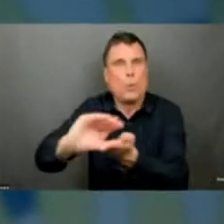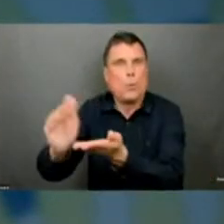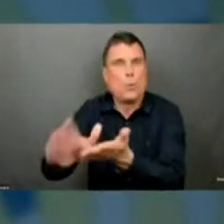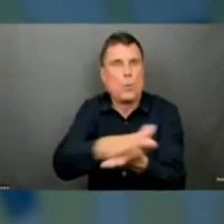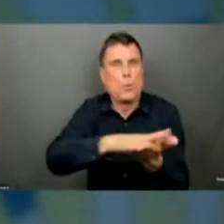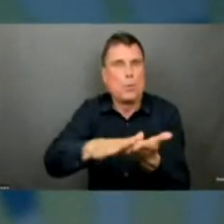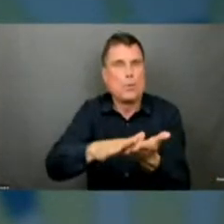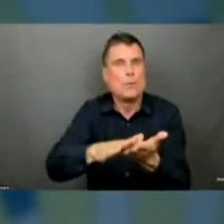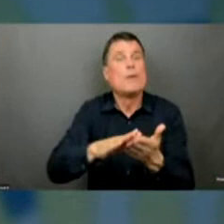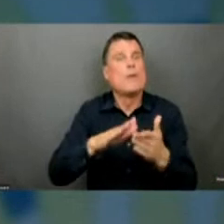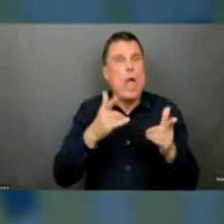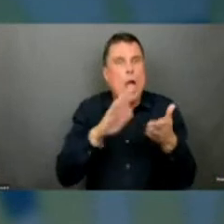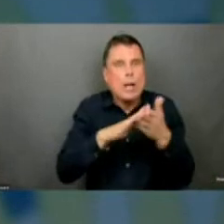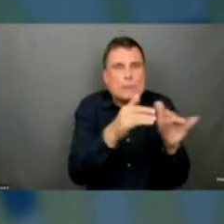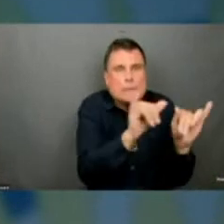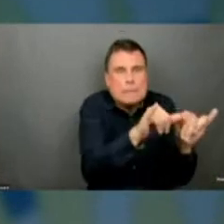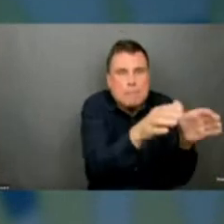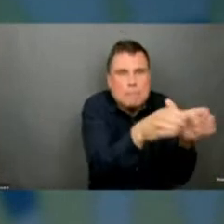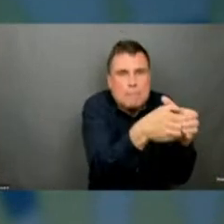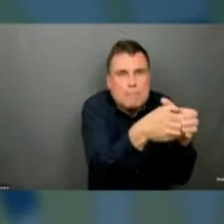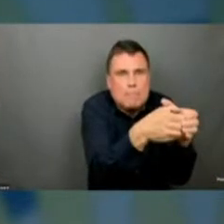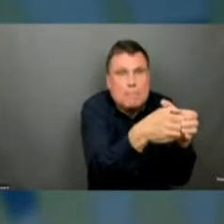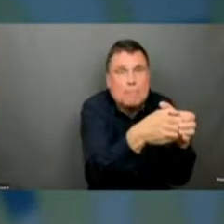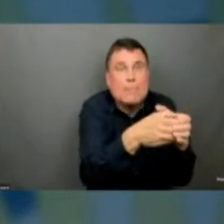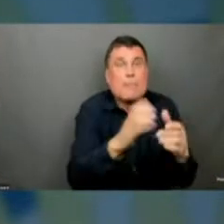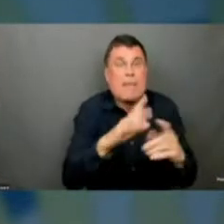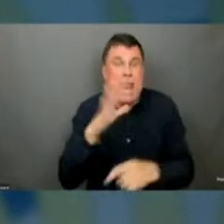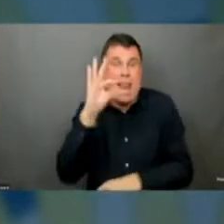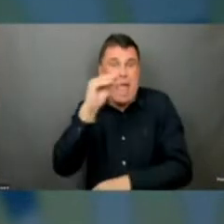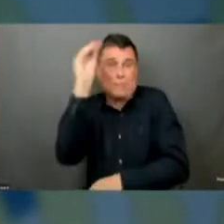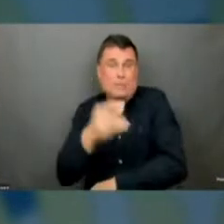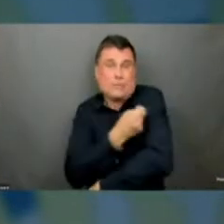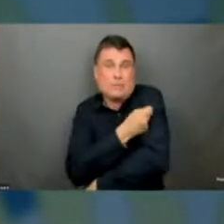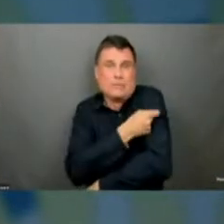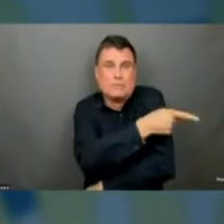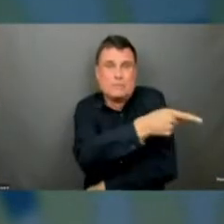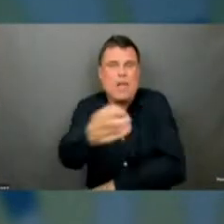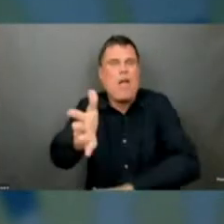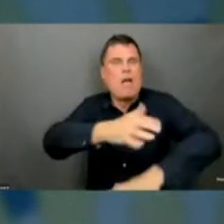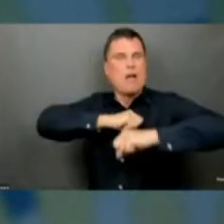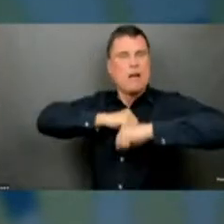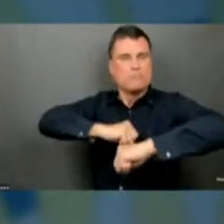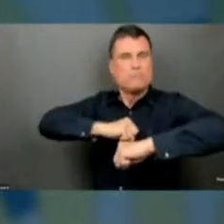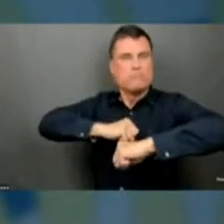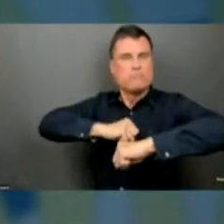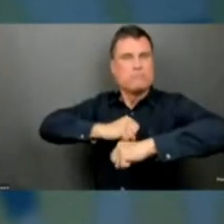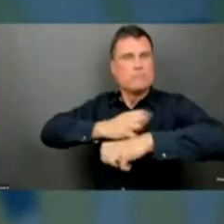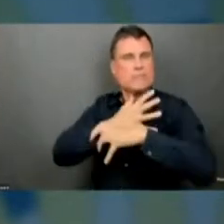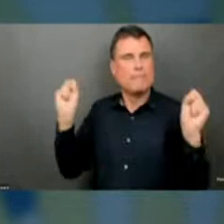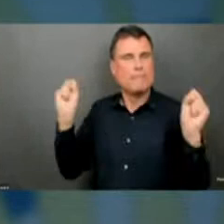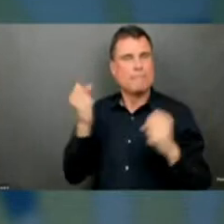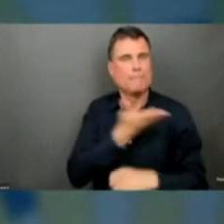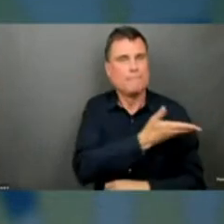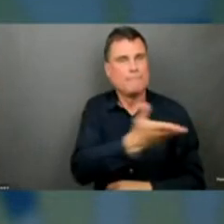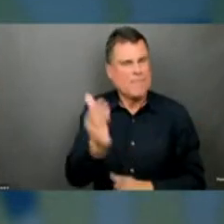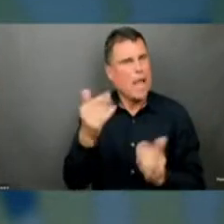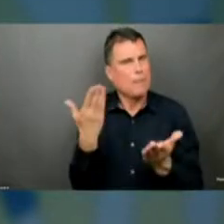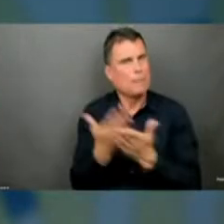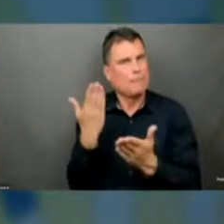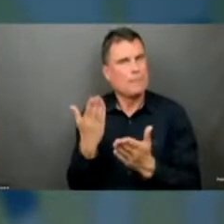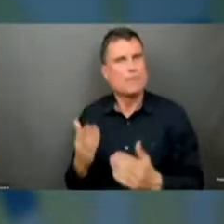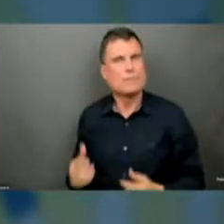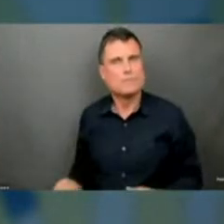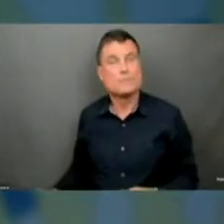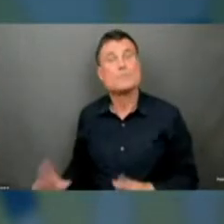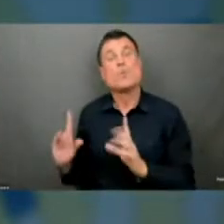他 immunity 年龄 within 的 that 这个 care 社 home. 区的 And despite 其他 the 环境 dramatic 下的 increase that we've 这 seen 个 over the last few months in cases 这 in 个 the 阳性率 community